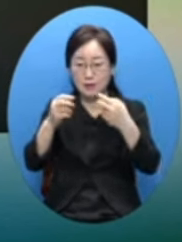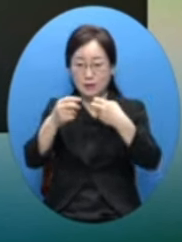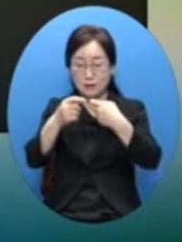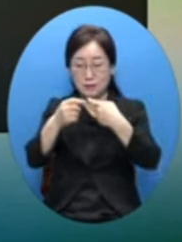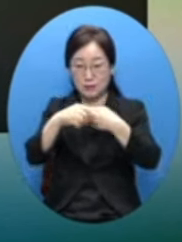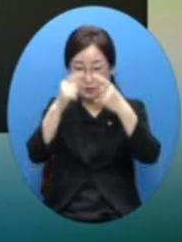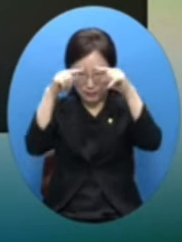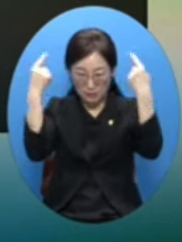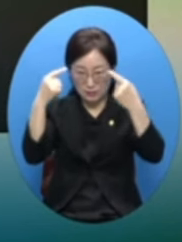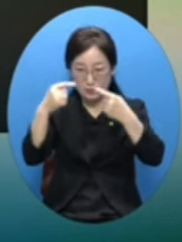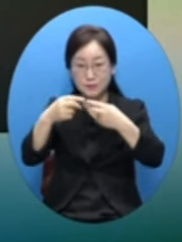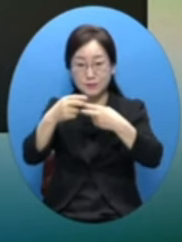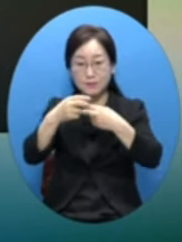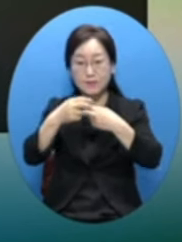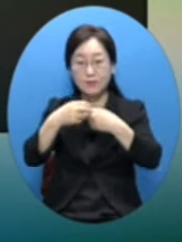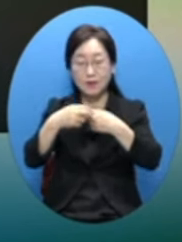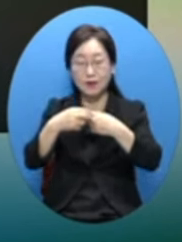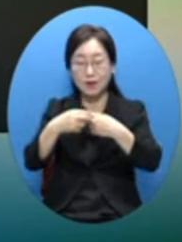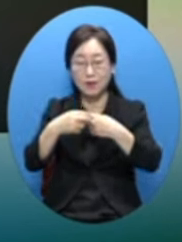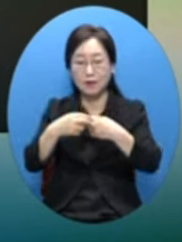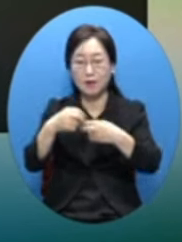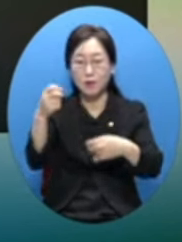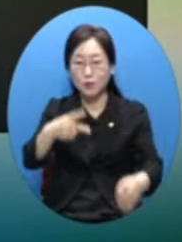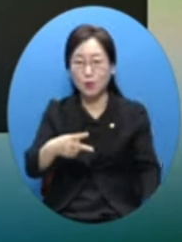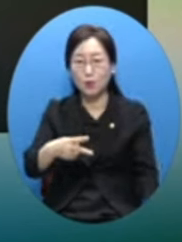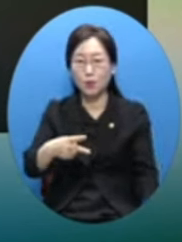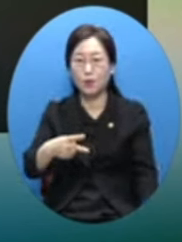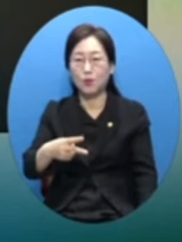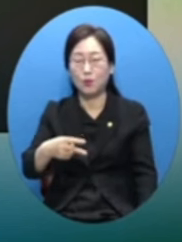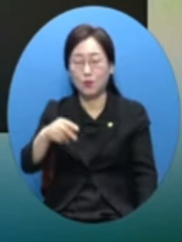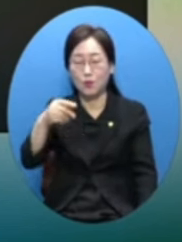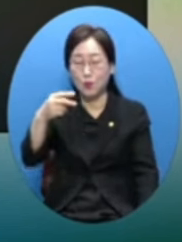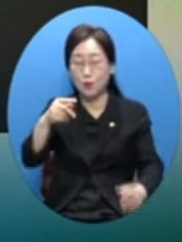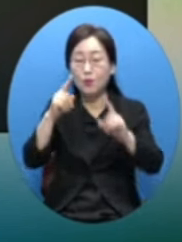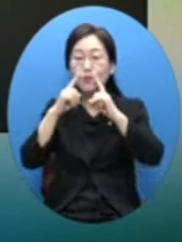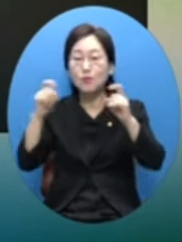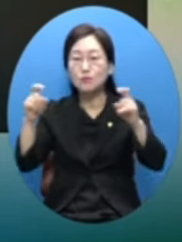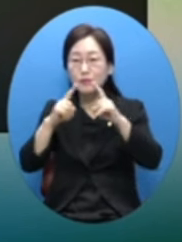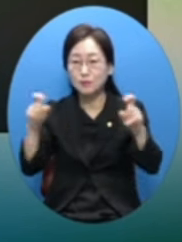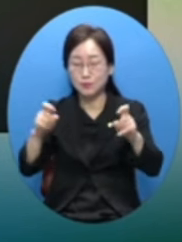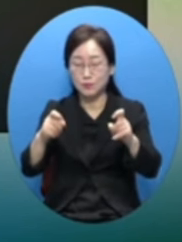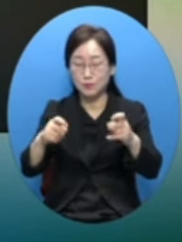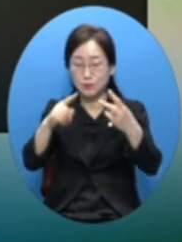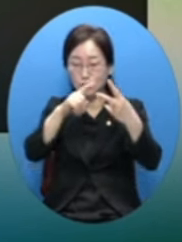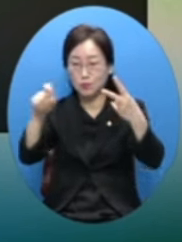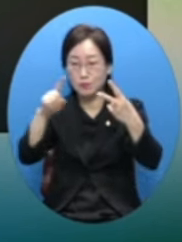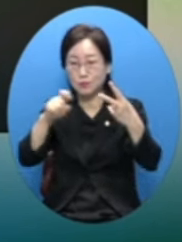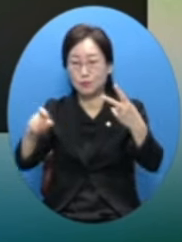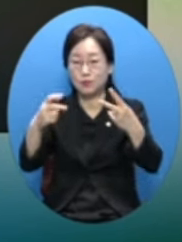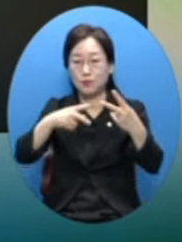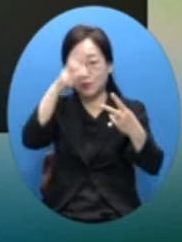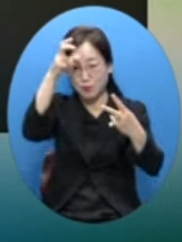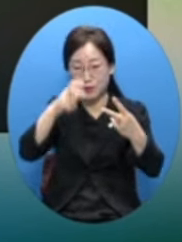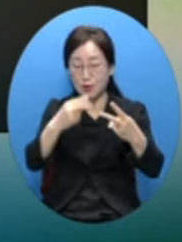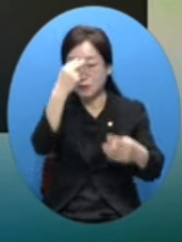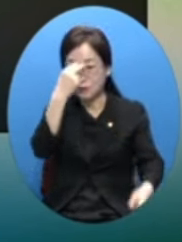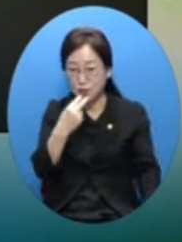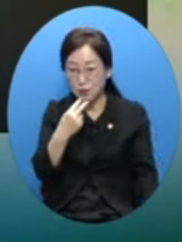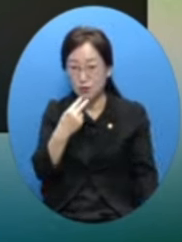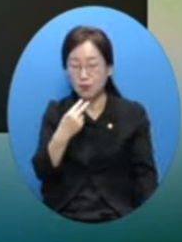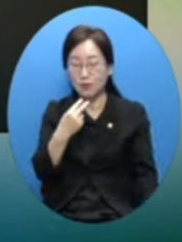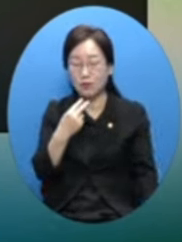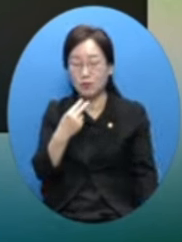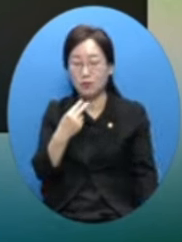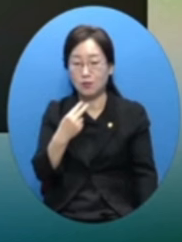동대문 부인병원, 현 이화여대 의료원을 설립했고, 그 다음 한글 맞춤법의 한 점자법을